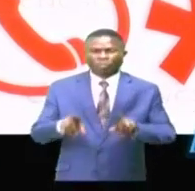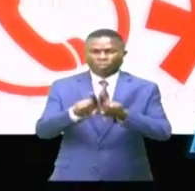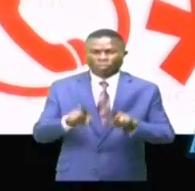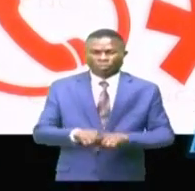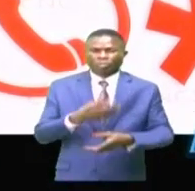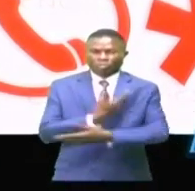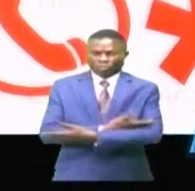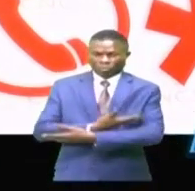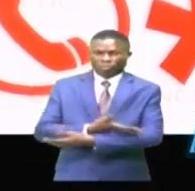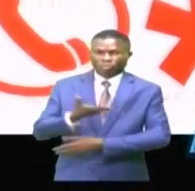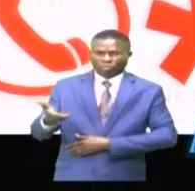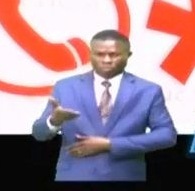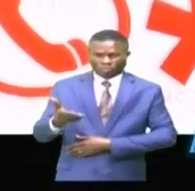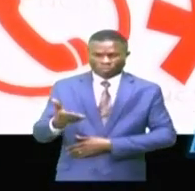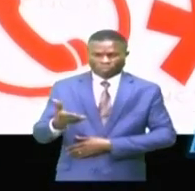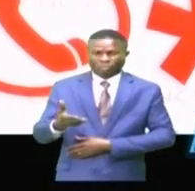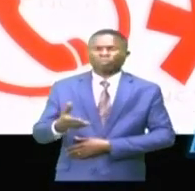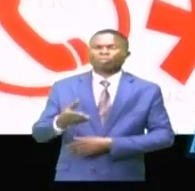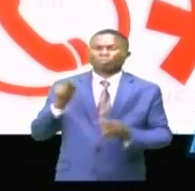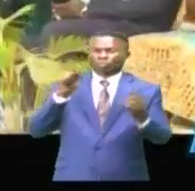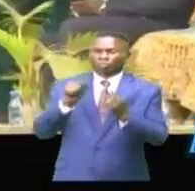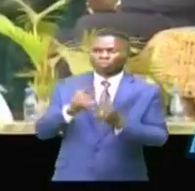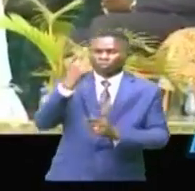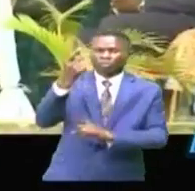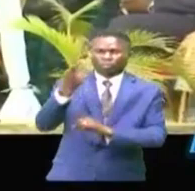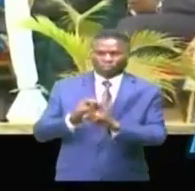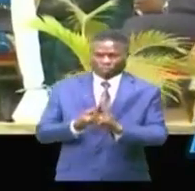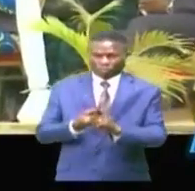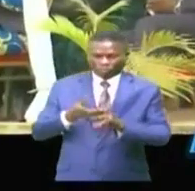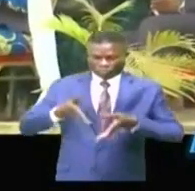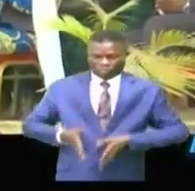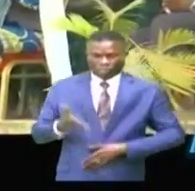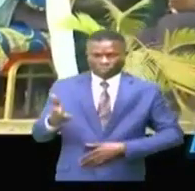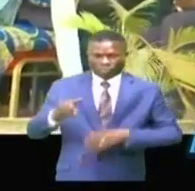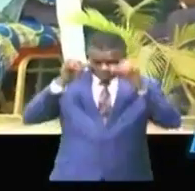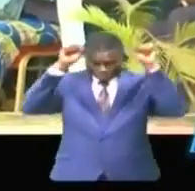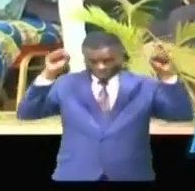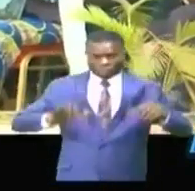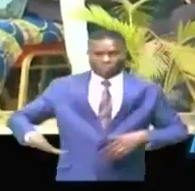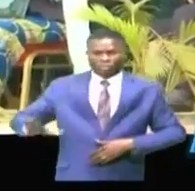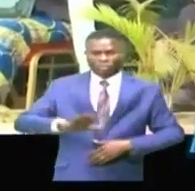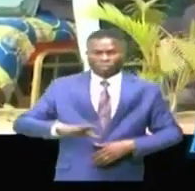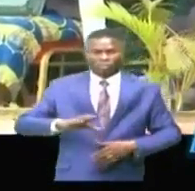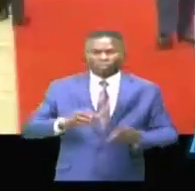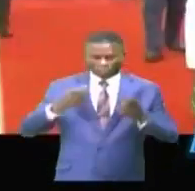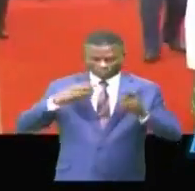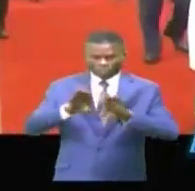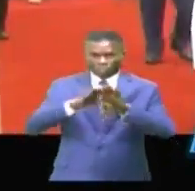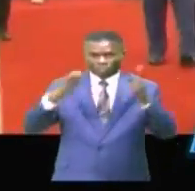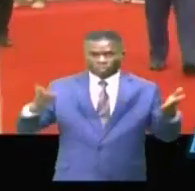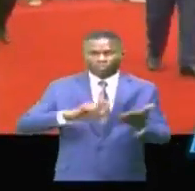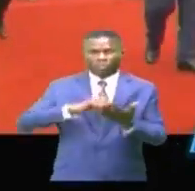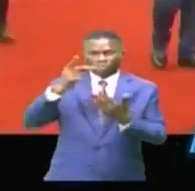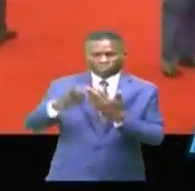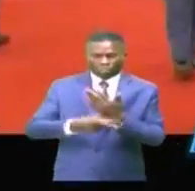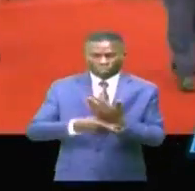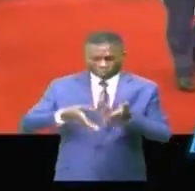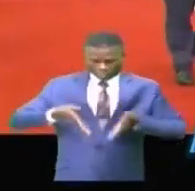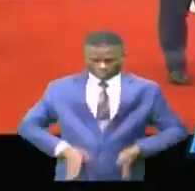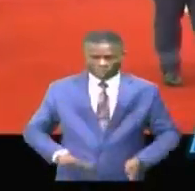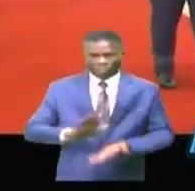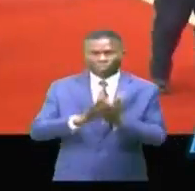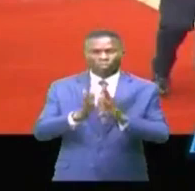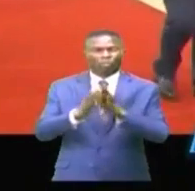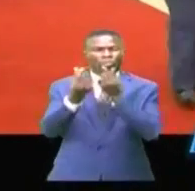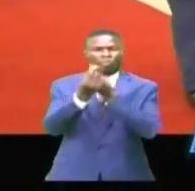nouveau-né pendant leur premier mois de vie le président de la République a lancé le programme de la gratuité de la maternité